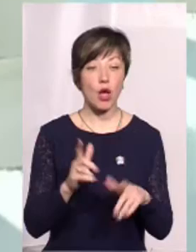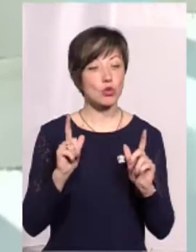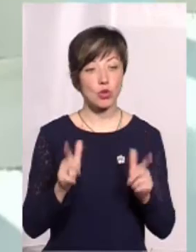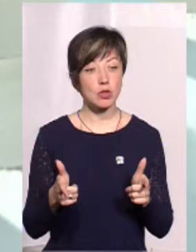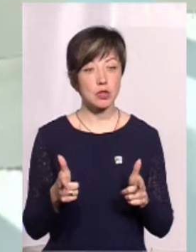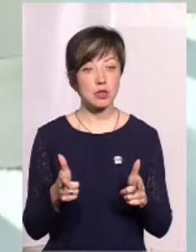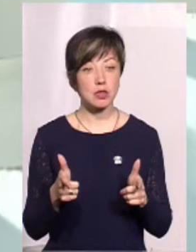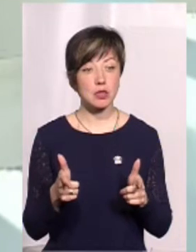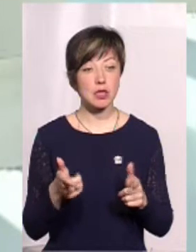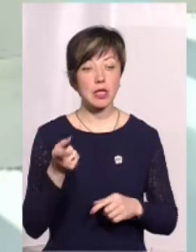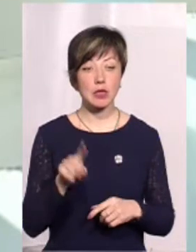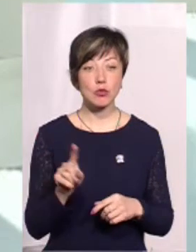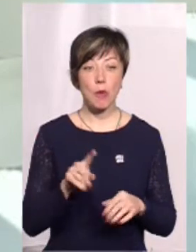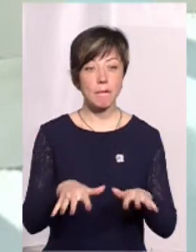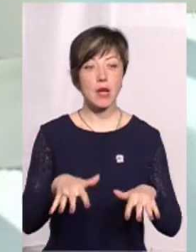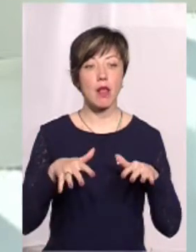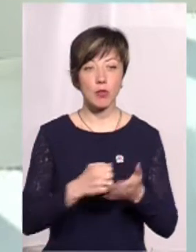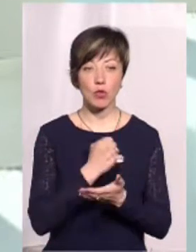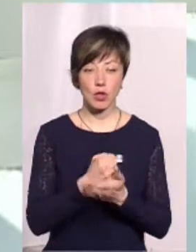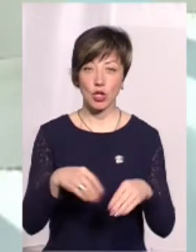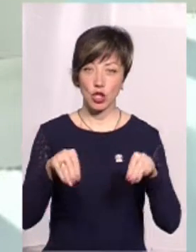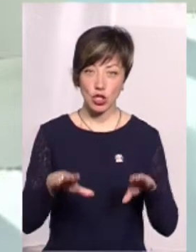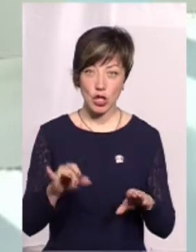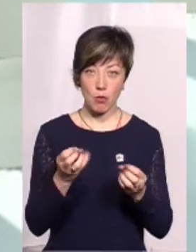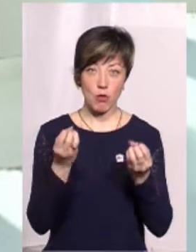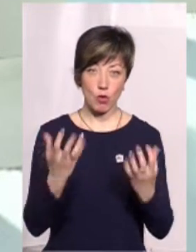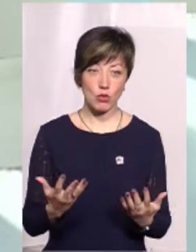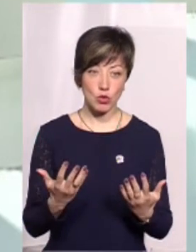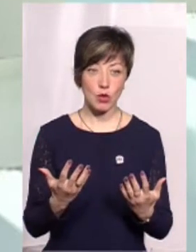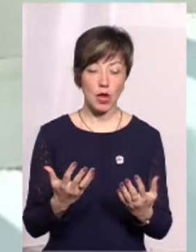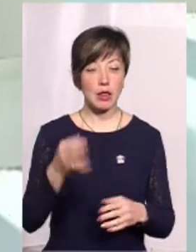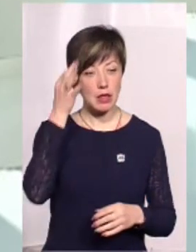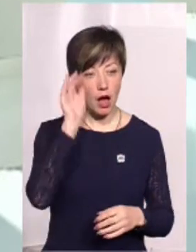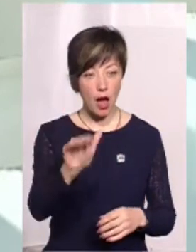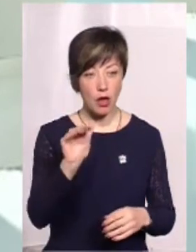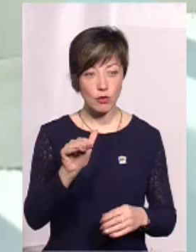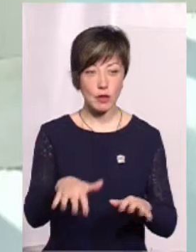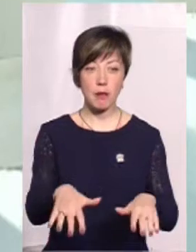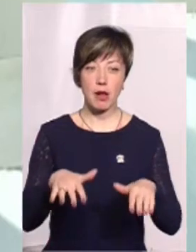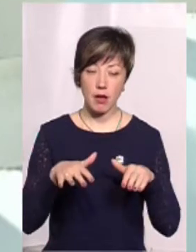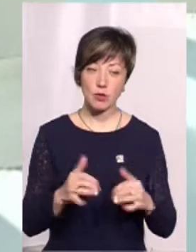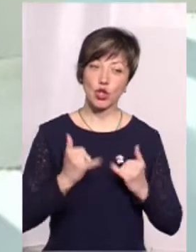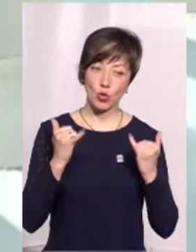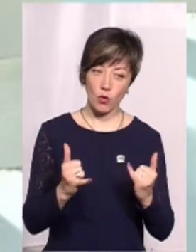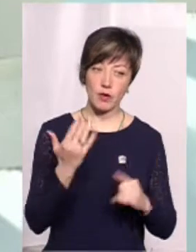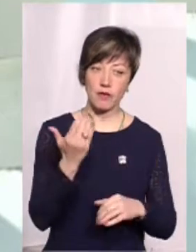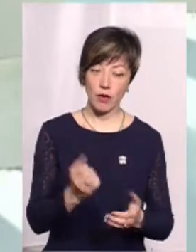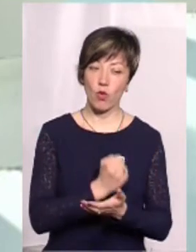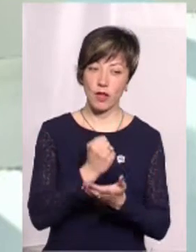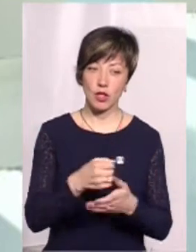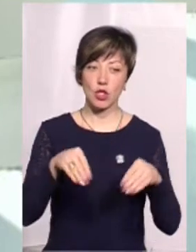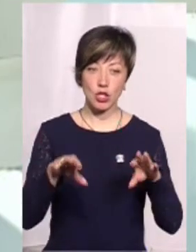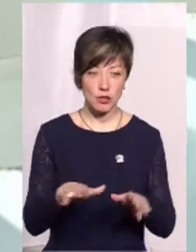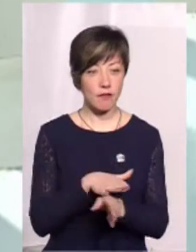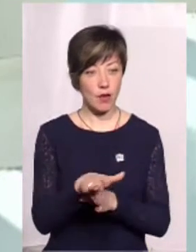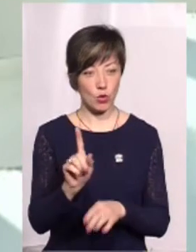згодитися з тим, що парламент ухвалив таке рішення, і просто нагадувати парламенту, що, панове, ви ухвалили